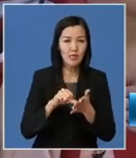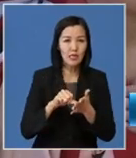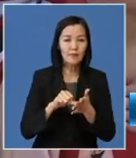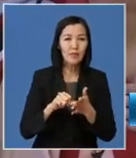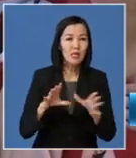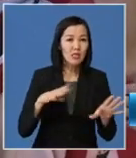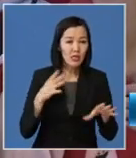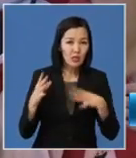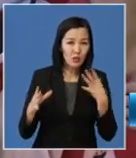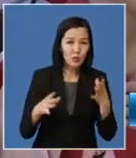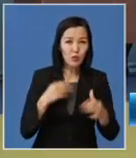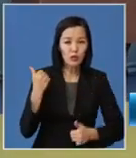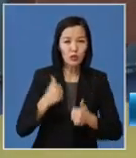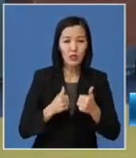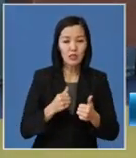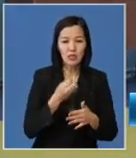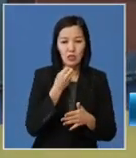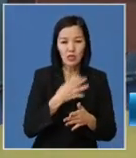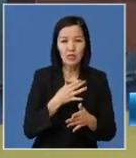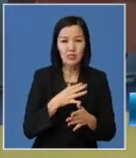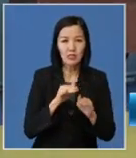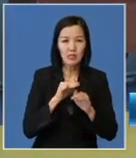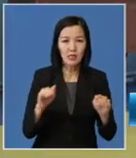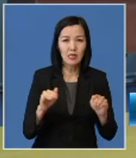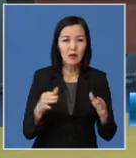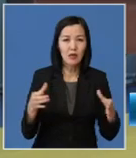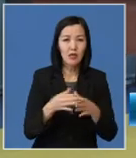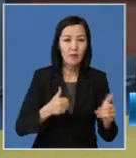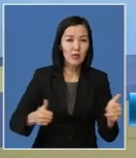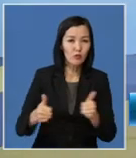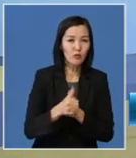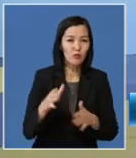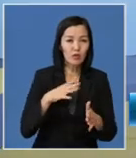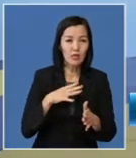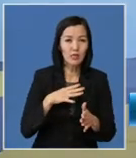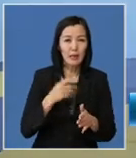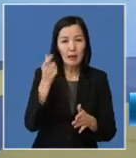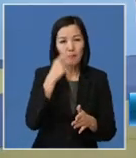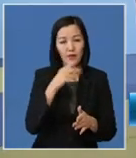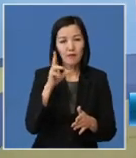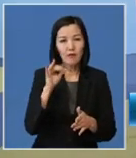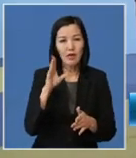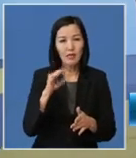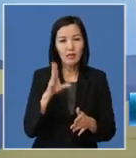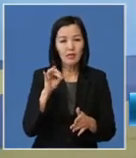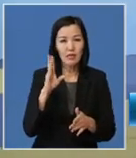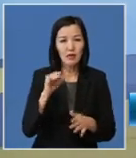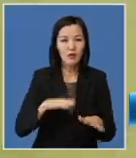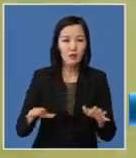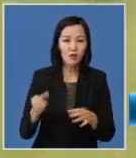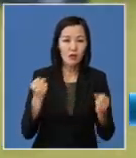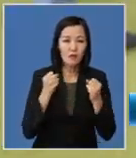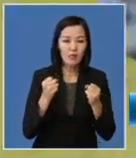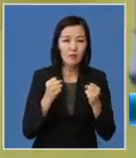бұл өрендер осы жарыста тамаша дайындық деңгейін көрсетіп, командалық есепте топ жарды. Сонымен қатар Панфилов, Қаратал, Сарқан өңірінің саңлақтары